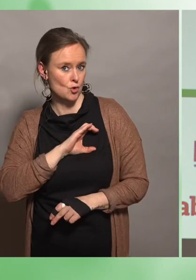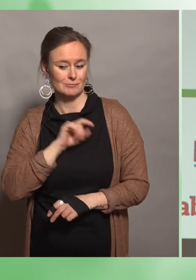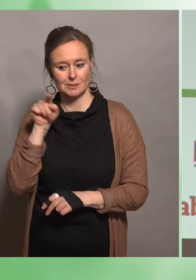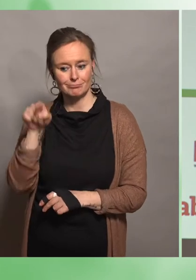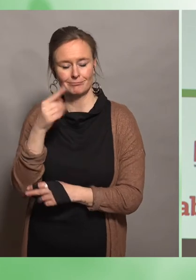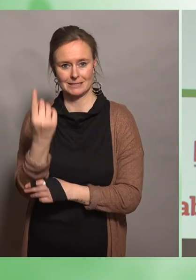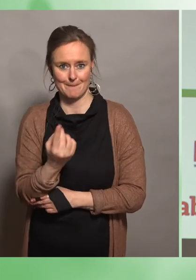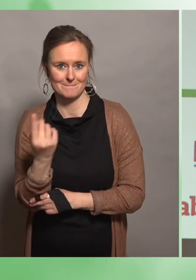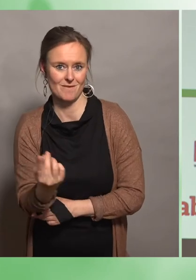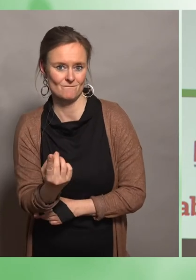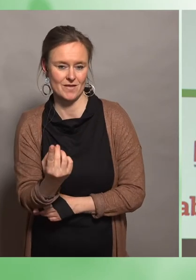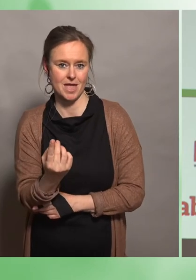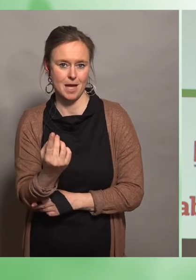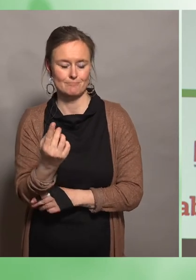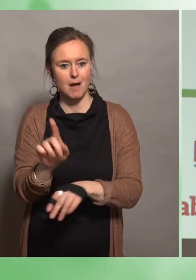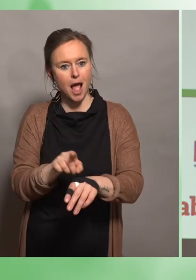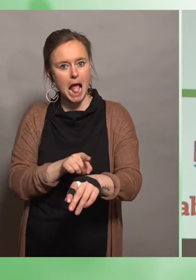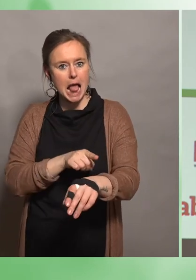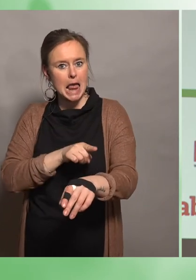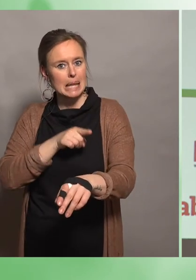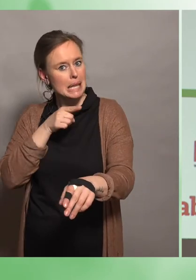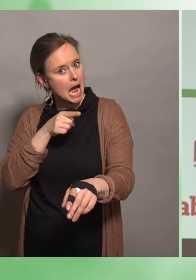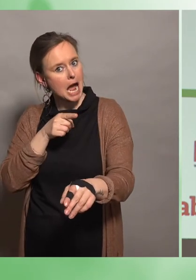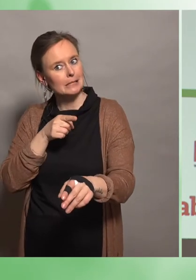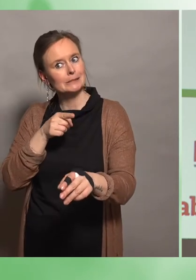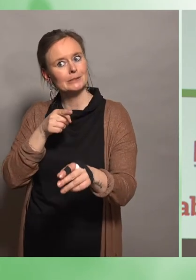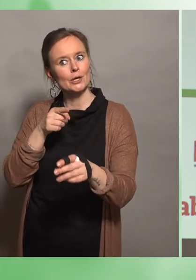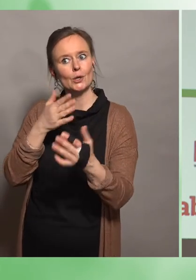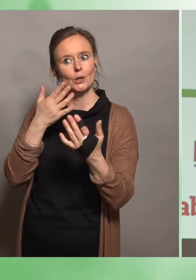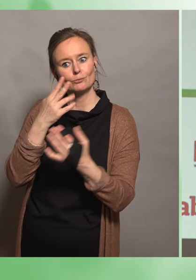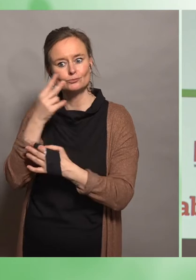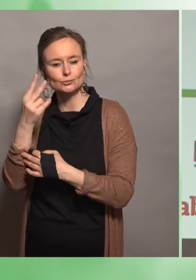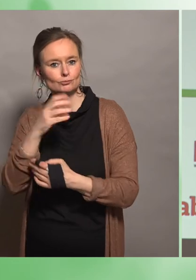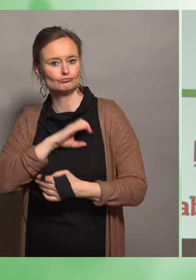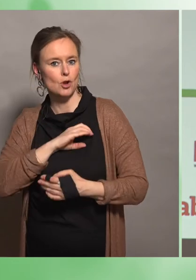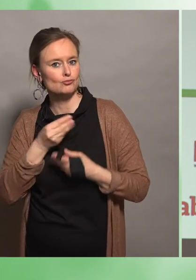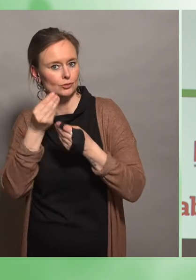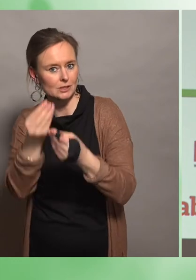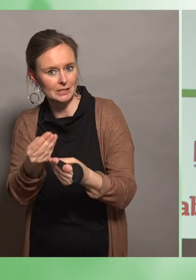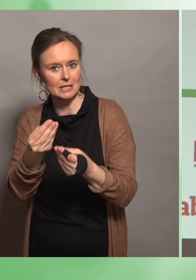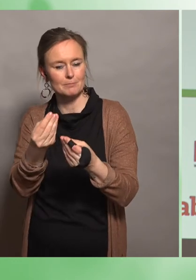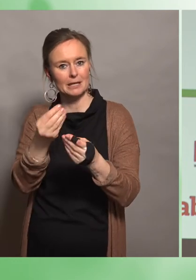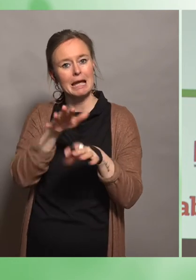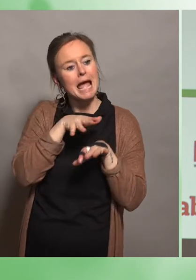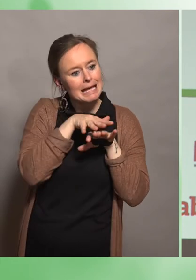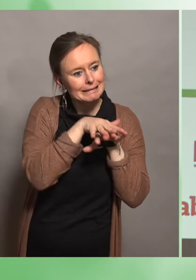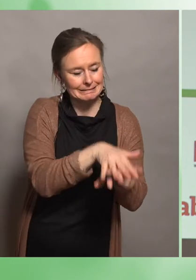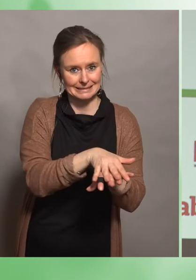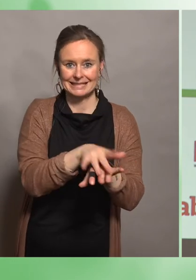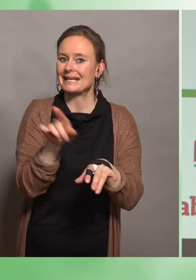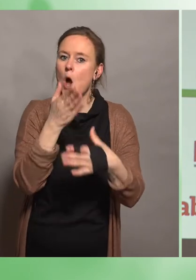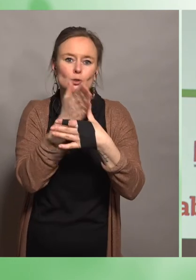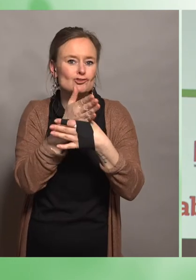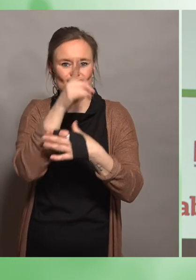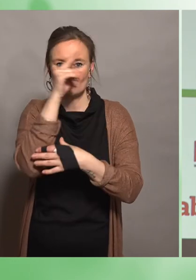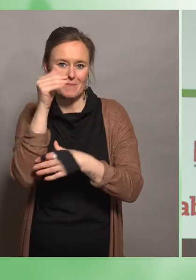Bewerber langfristig oder so anzuschauen oder diese Chance zu geben, sich zu integrieren, natürlich muss zwischenmenschlich auch